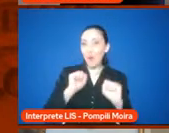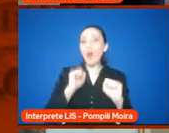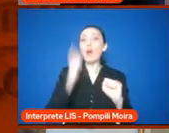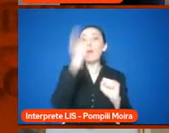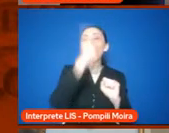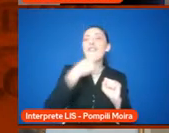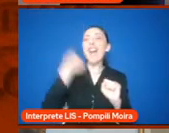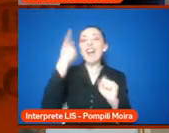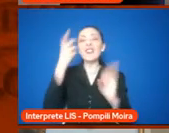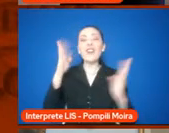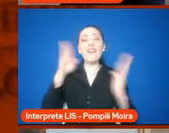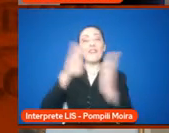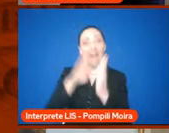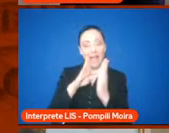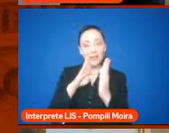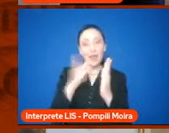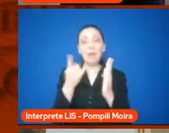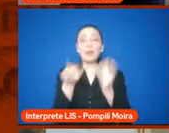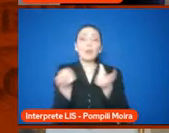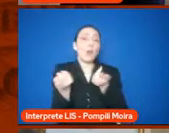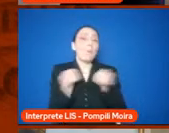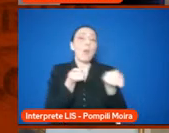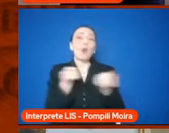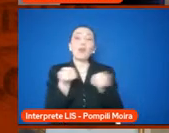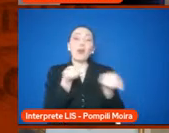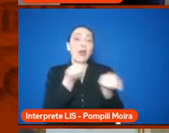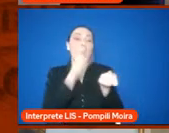moderatore ha un ruolo molto limitato.